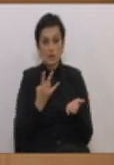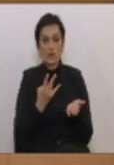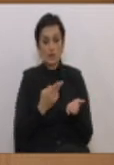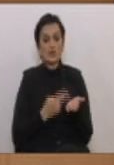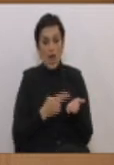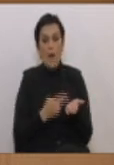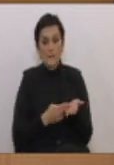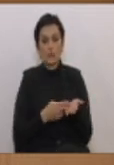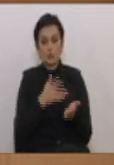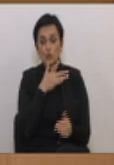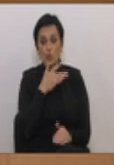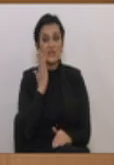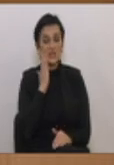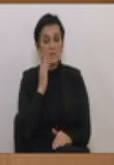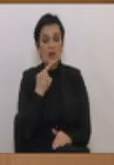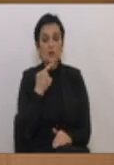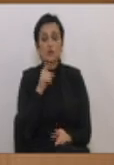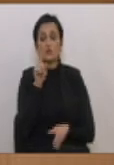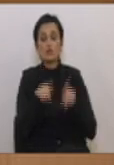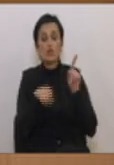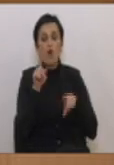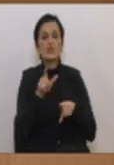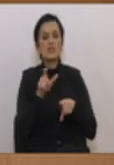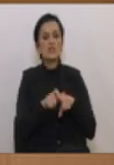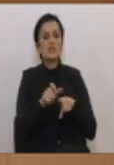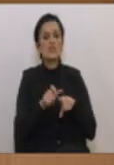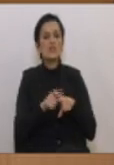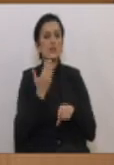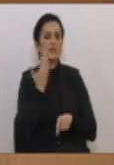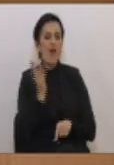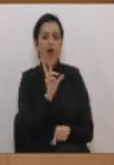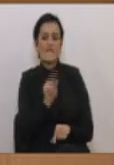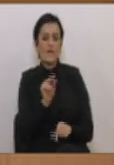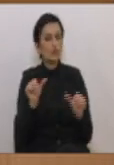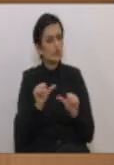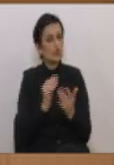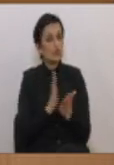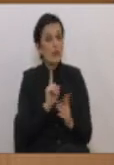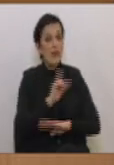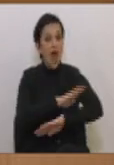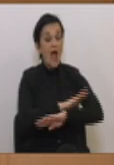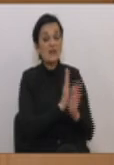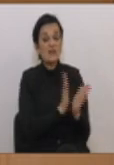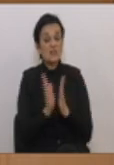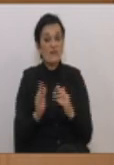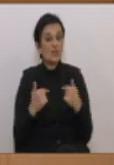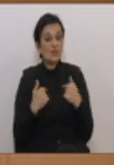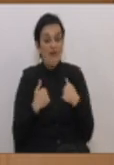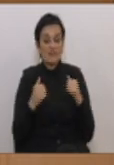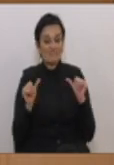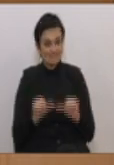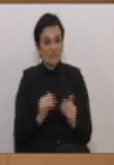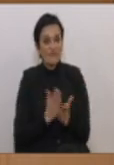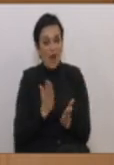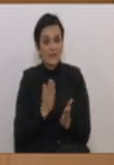amt kisos, imtoro chven zogjer sitqvebi arts tu ise tsudi gvaqs, magram ktsevashi ar uargivart. Vitqvit